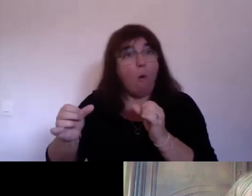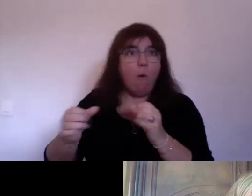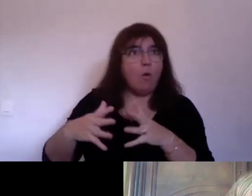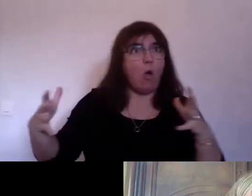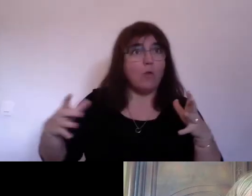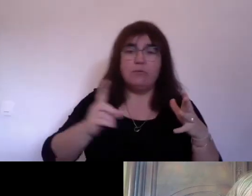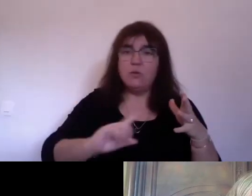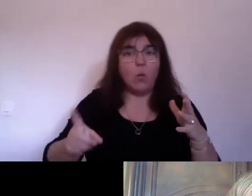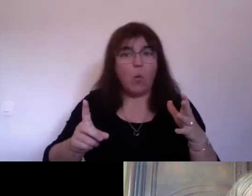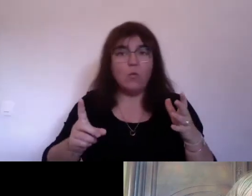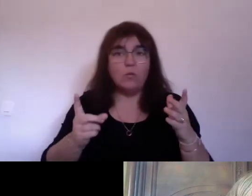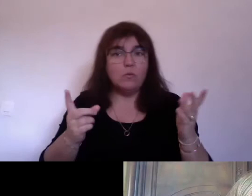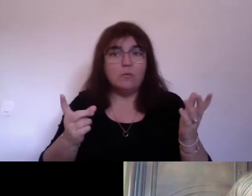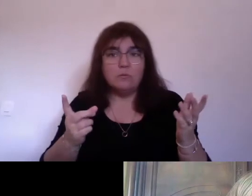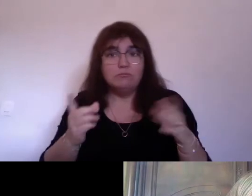forme